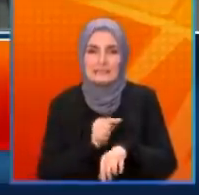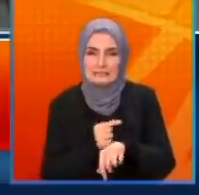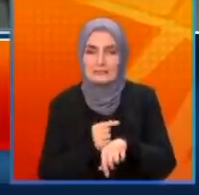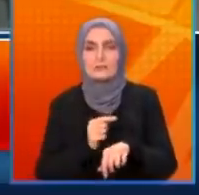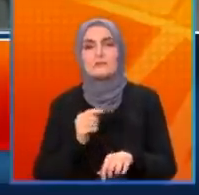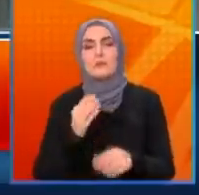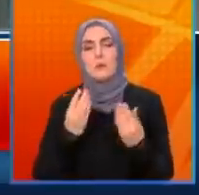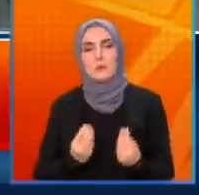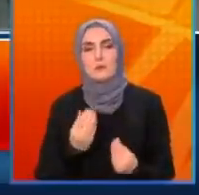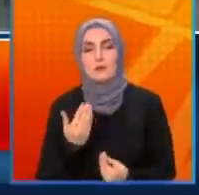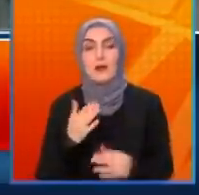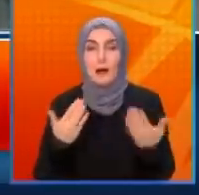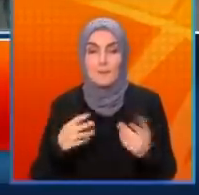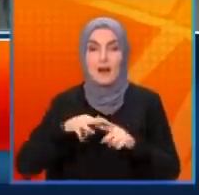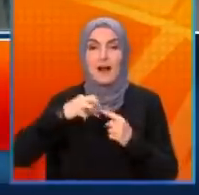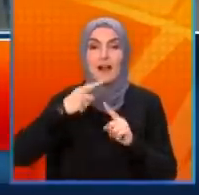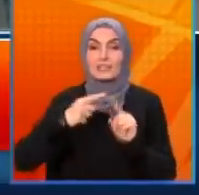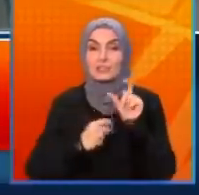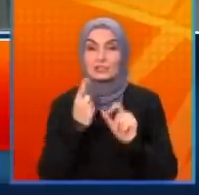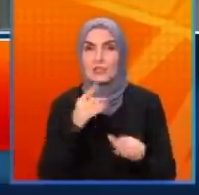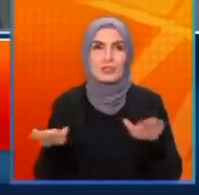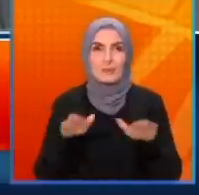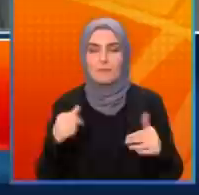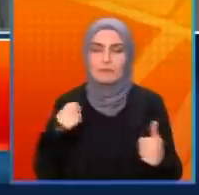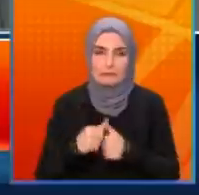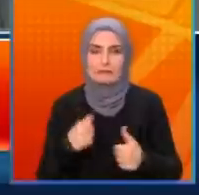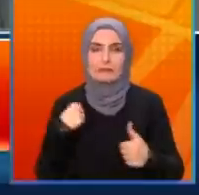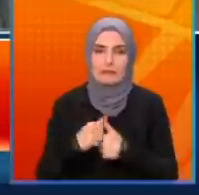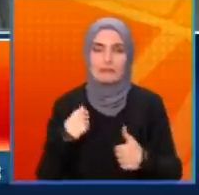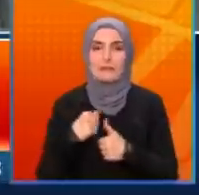arçıların ardı arkası kesilmeyince kimse bir daha evine giremedi.